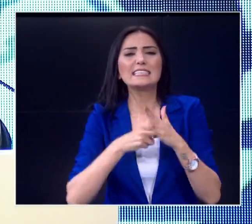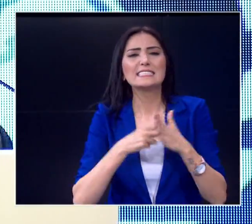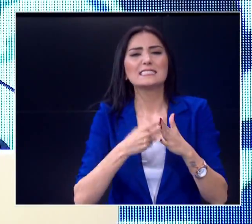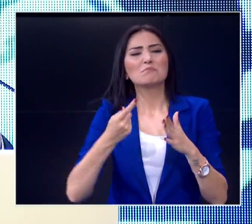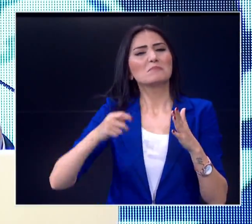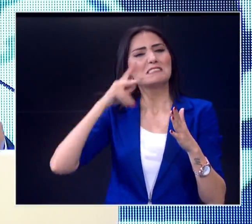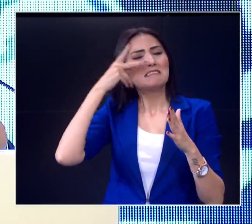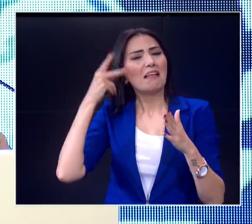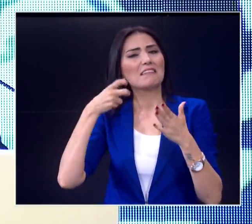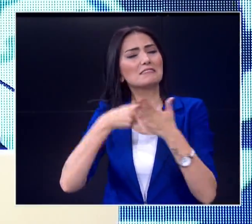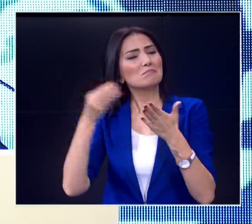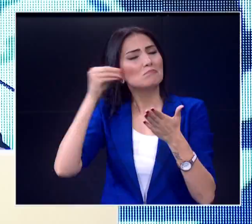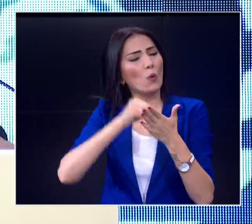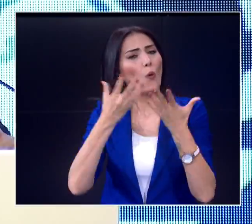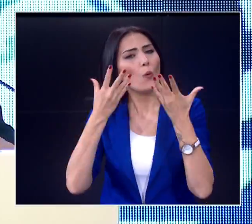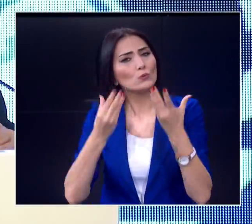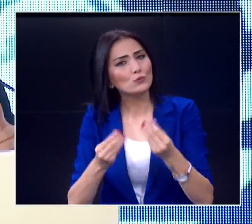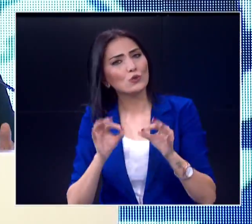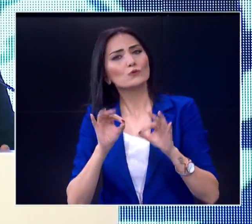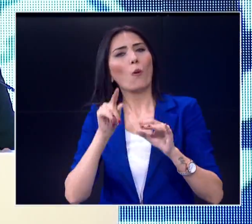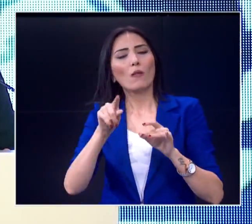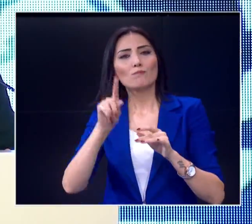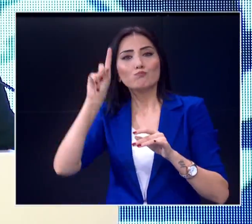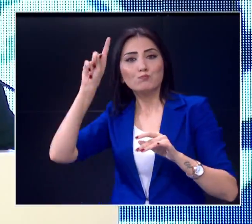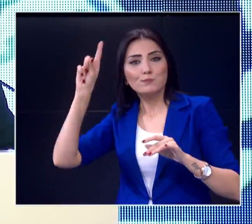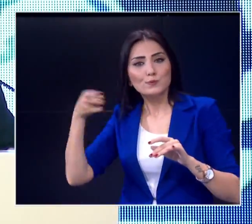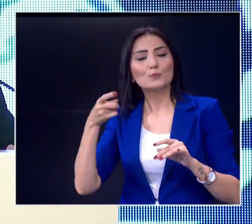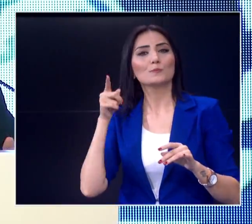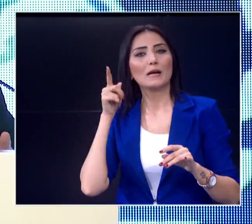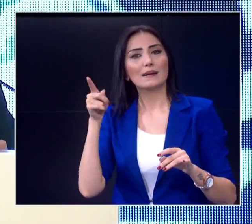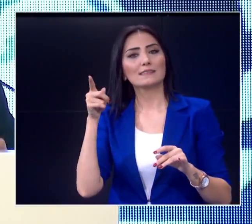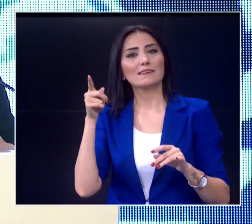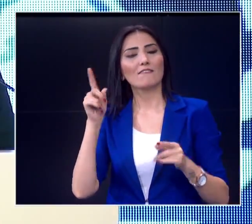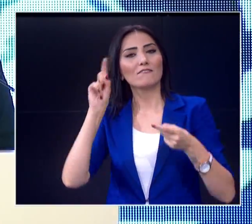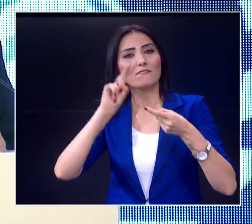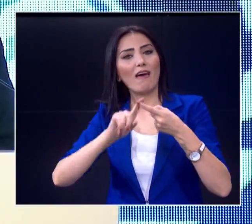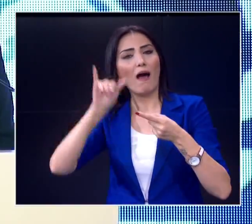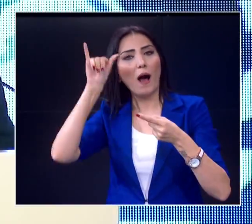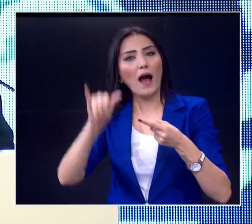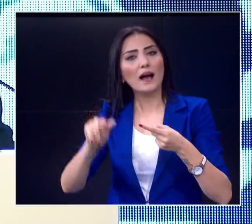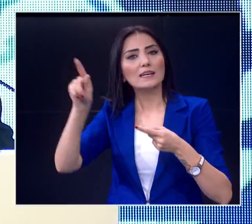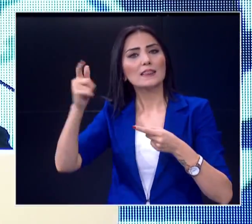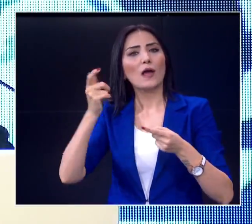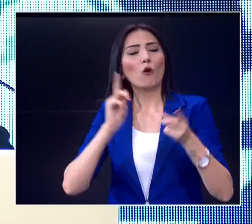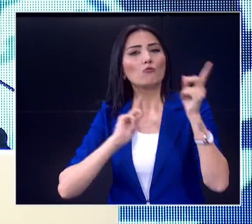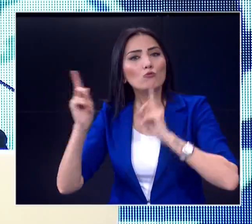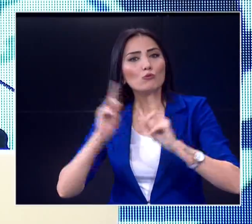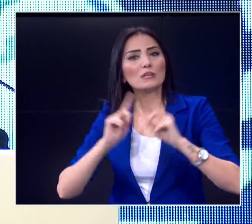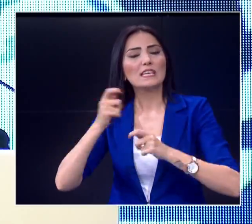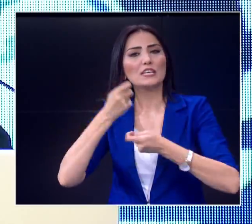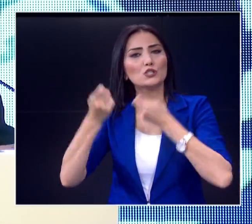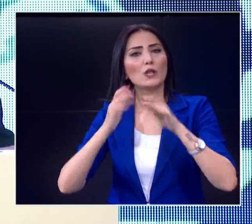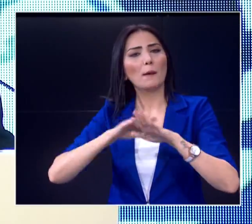altında olursa olsun, ona erişmek ve hakkında hukuki işlem